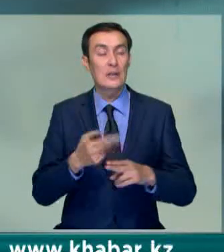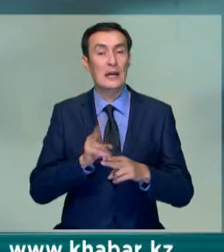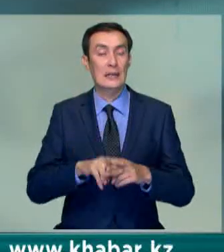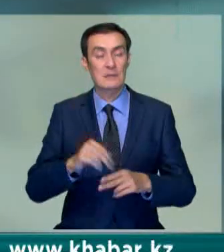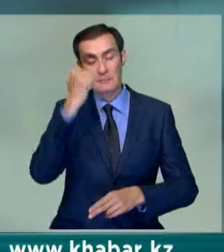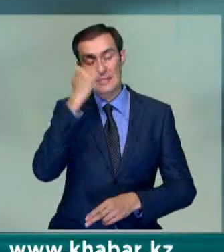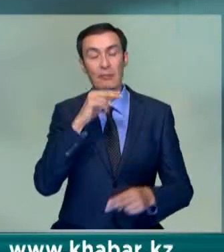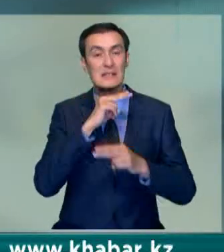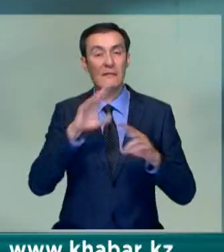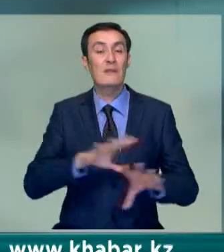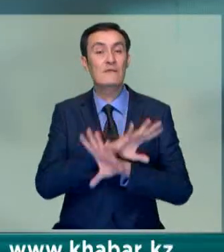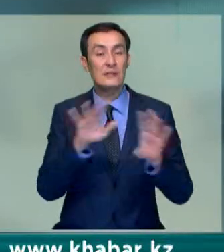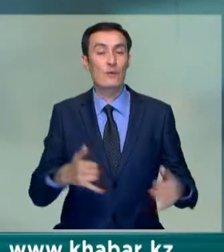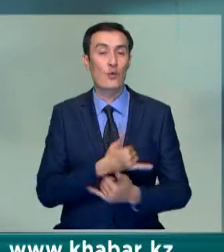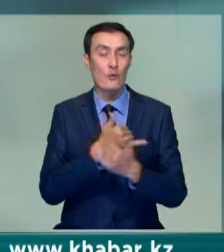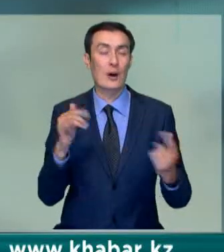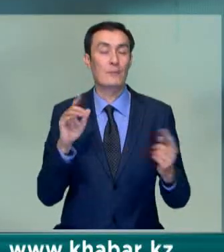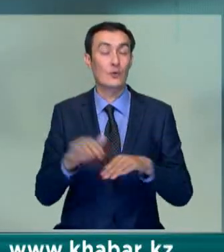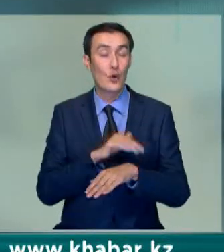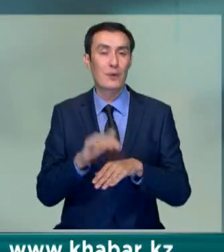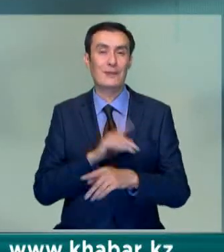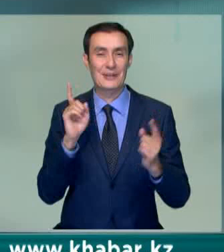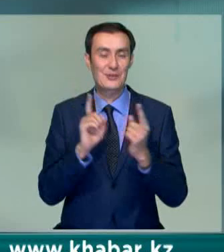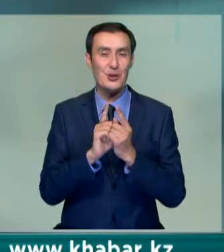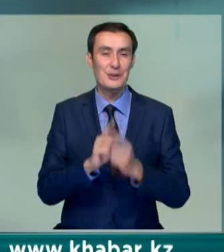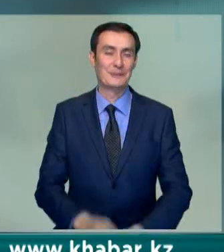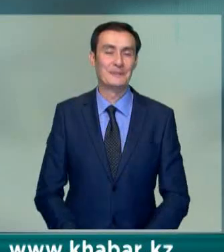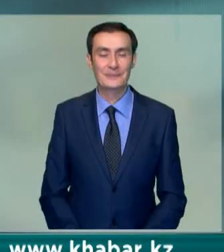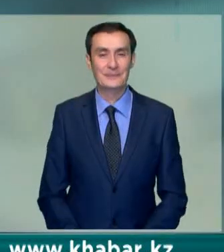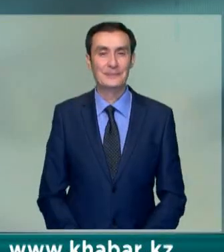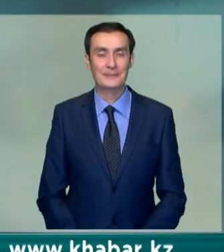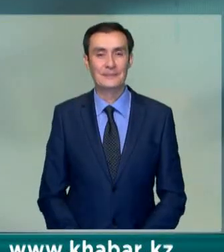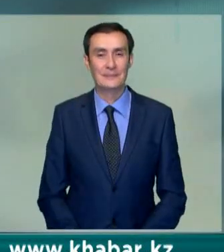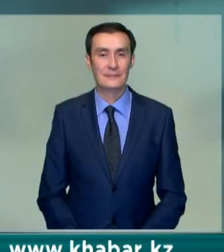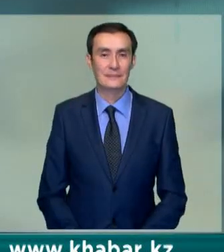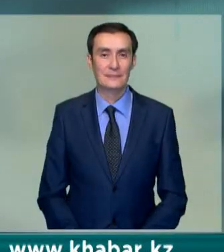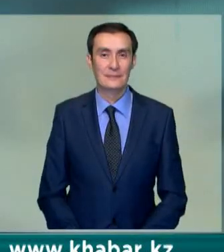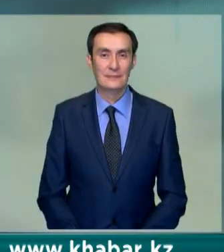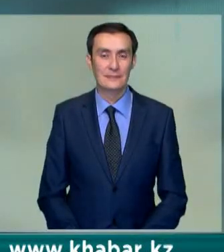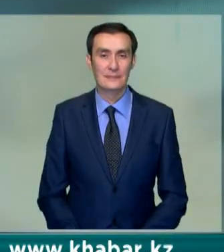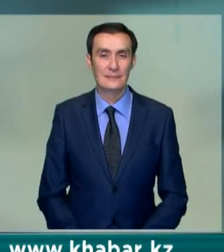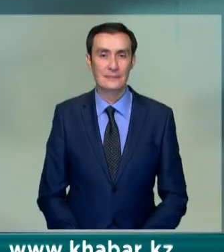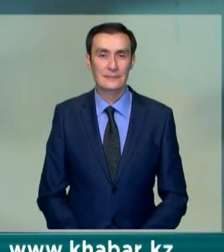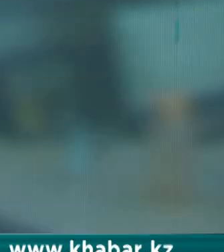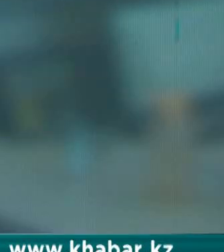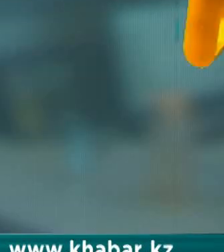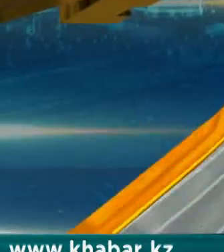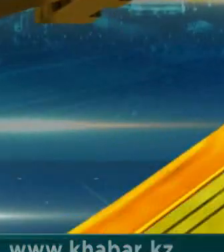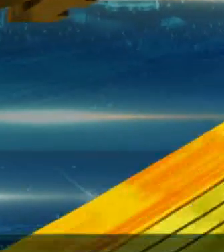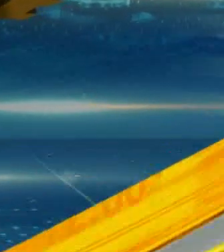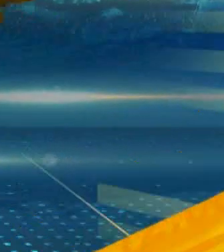коллеги подведут в 20 и 21.00. Я с вами прощаюсь, а наш эфир продолжит прогноз погоды. Всего доброго.